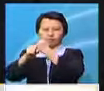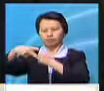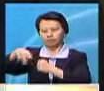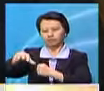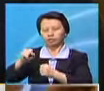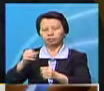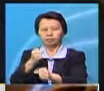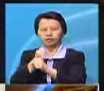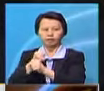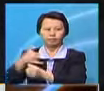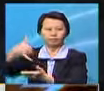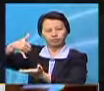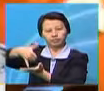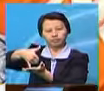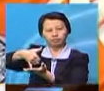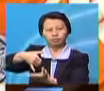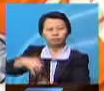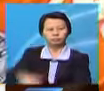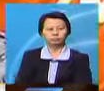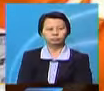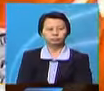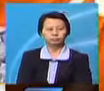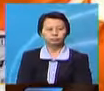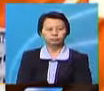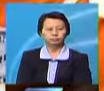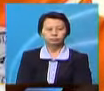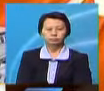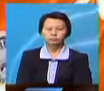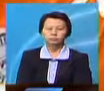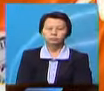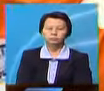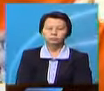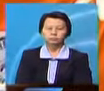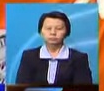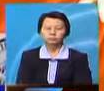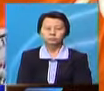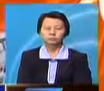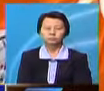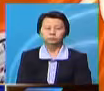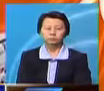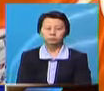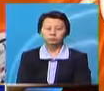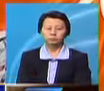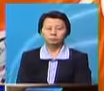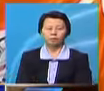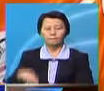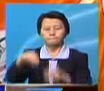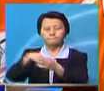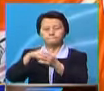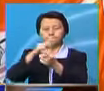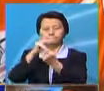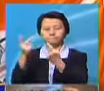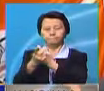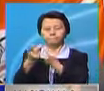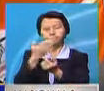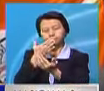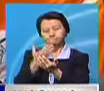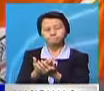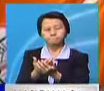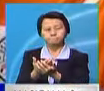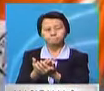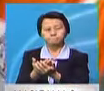PKNS membawa pulang piala rebutan. Moral pasukan sekarang dalam keadaan baik.